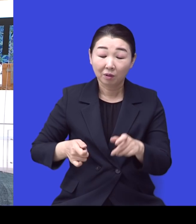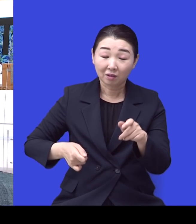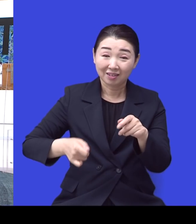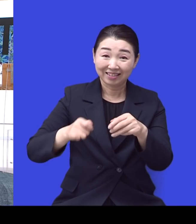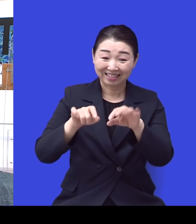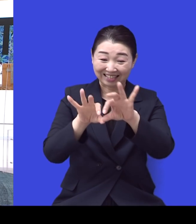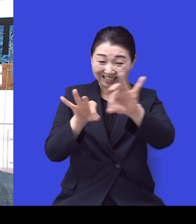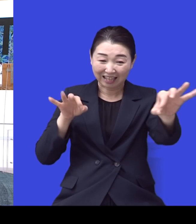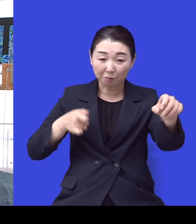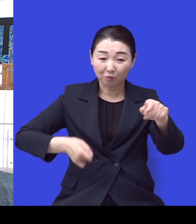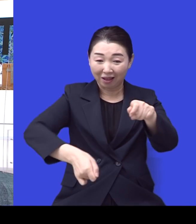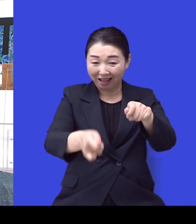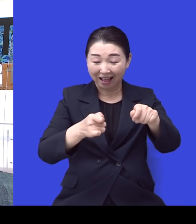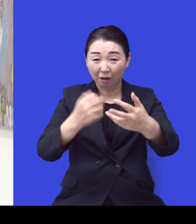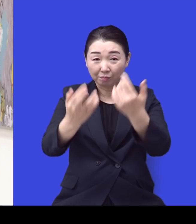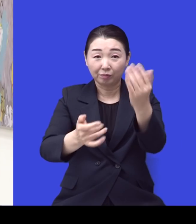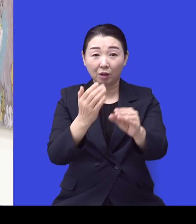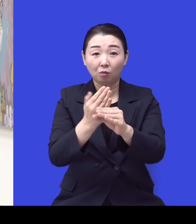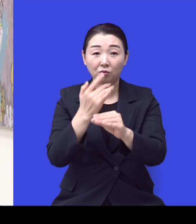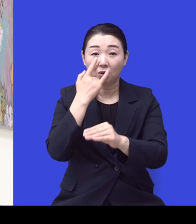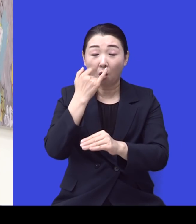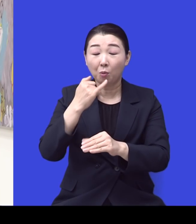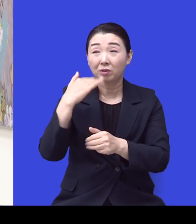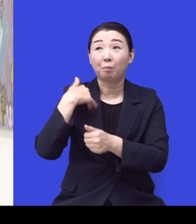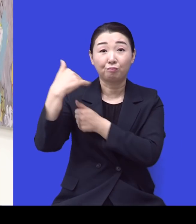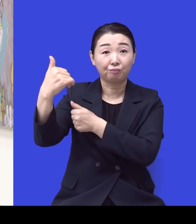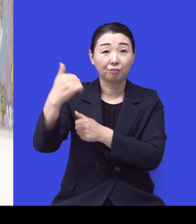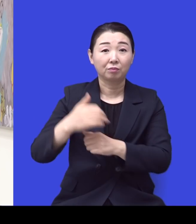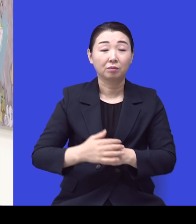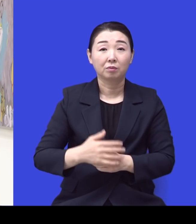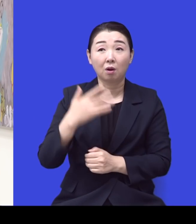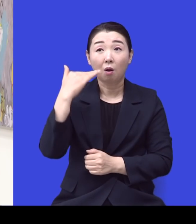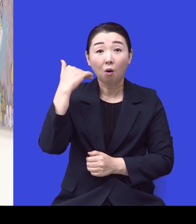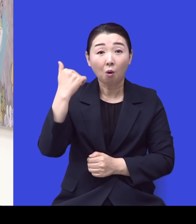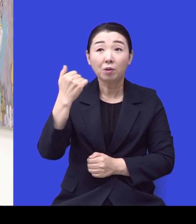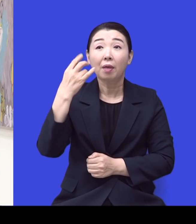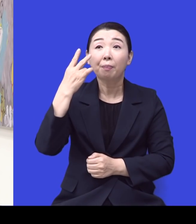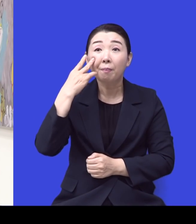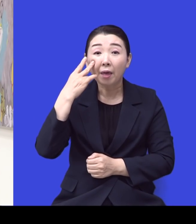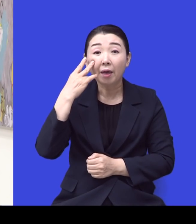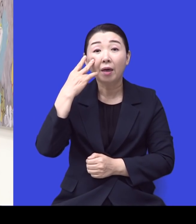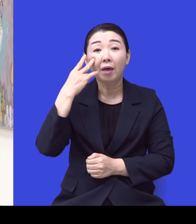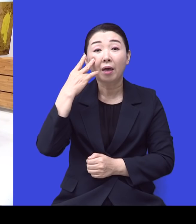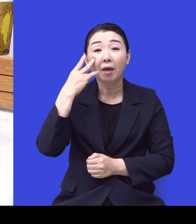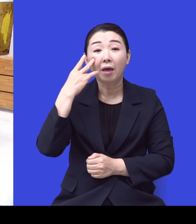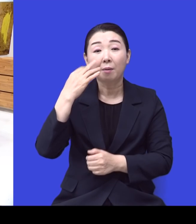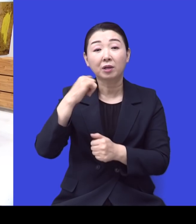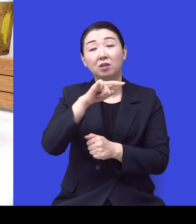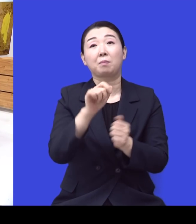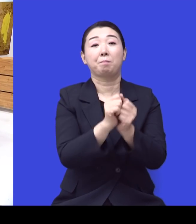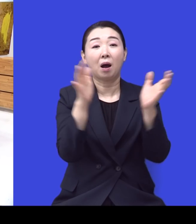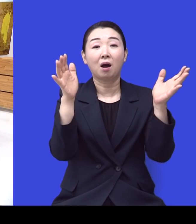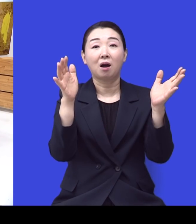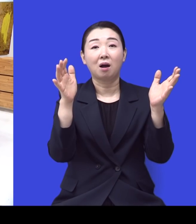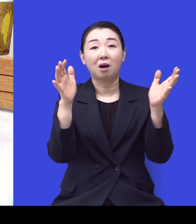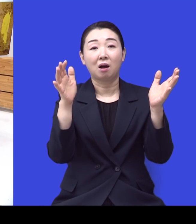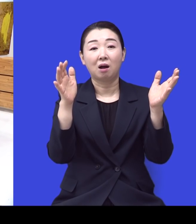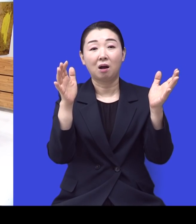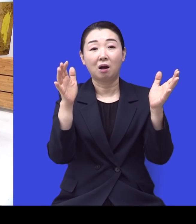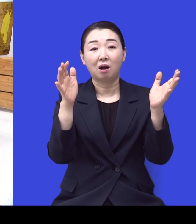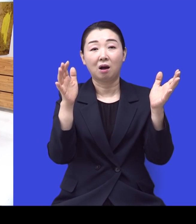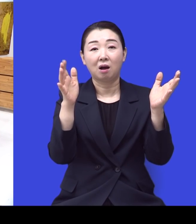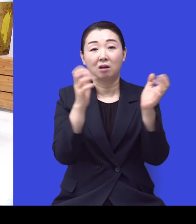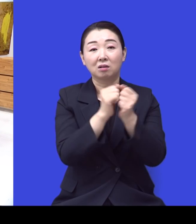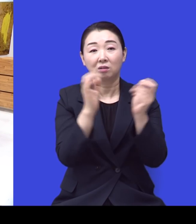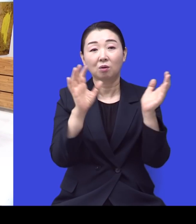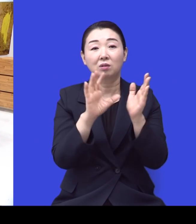짝대기 가지고 태우고 있는데 네. 어머니가 부르시는 거예요. 네. 그래서 어머니 네 그러면서 네 그러는데 이게 터진 거예요. 이게